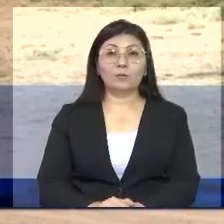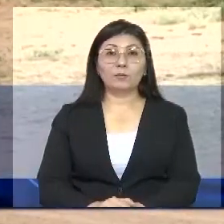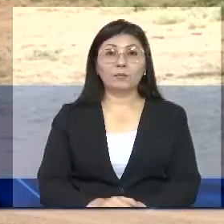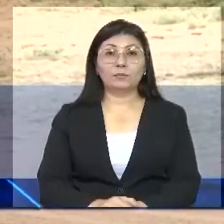тубе